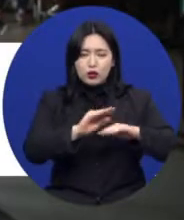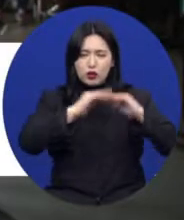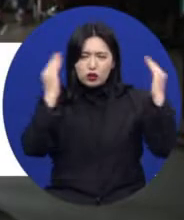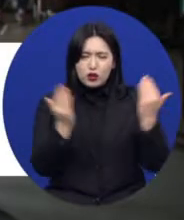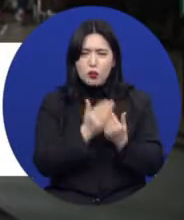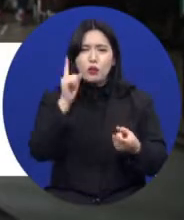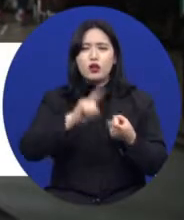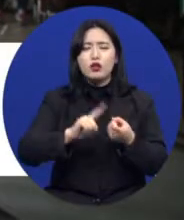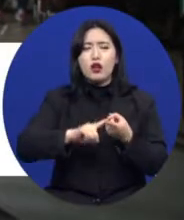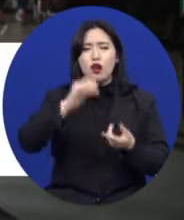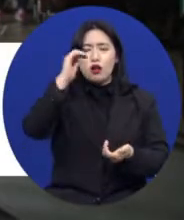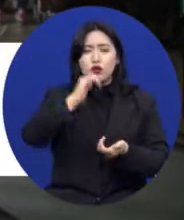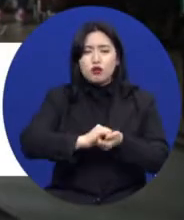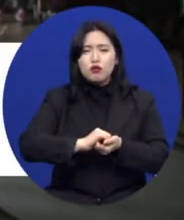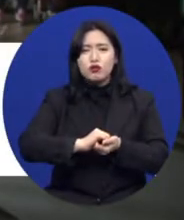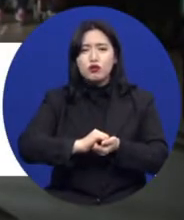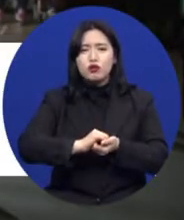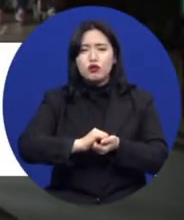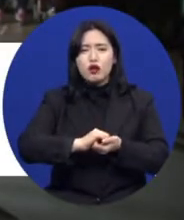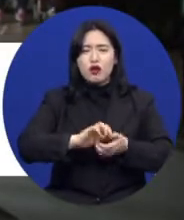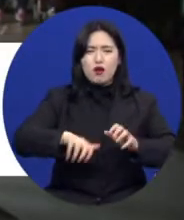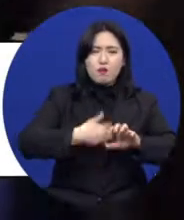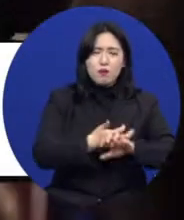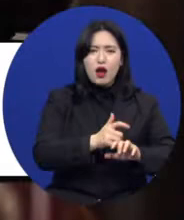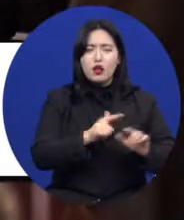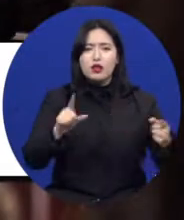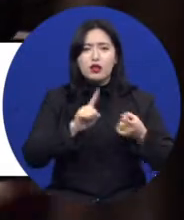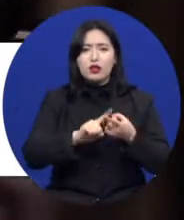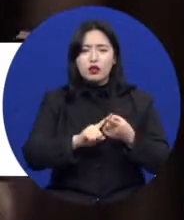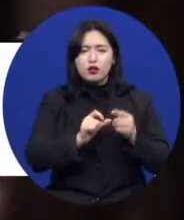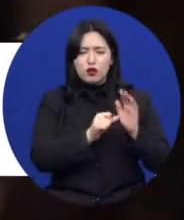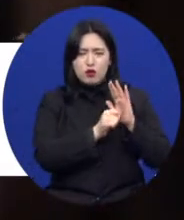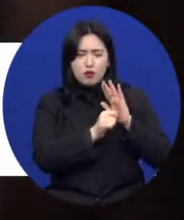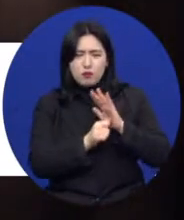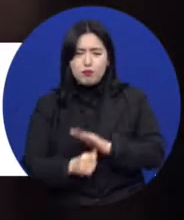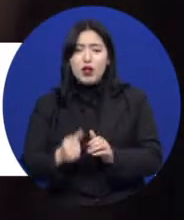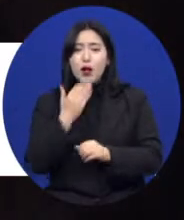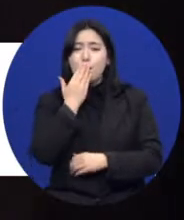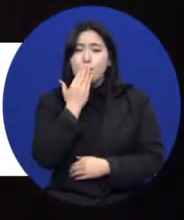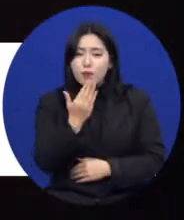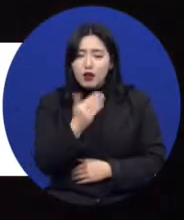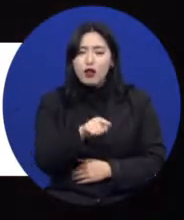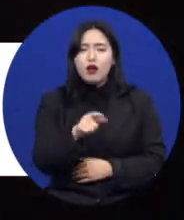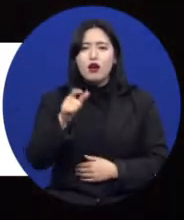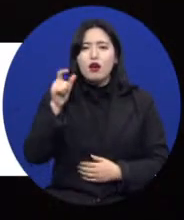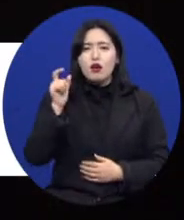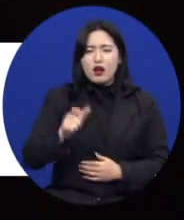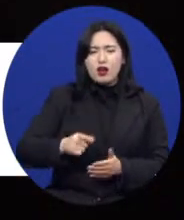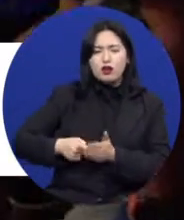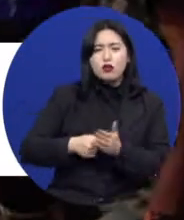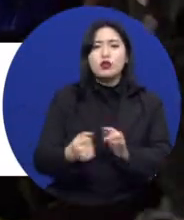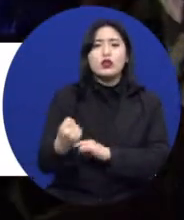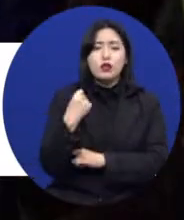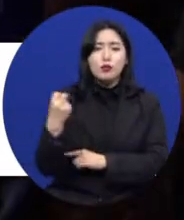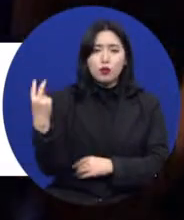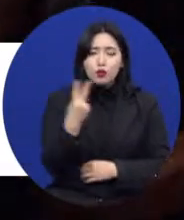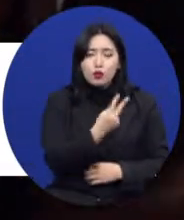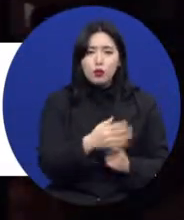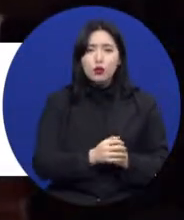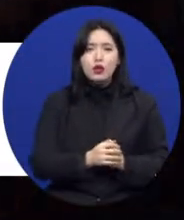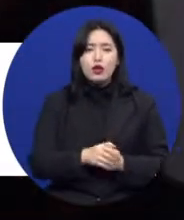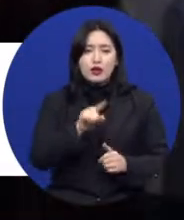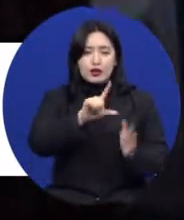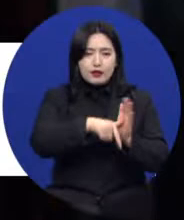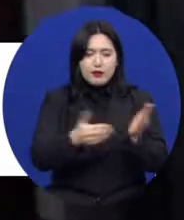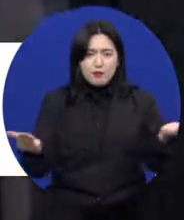대한 규제 혁파, 이런 것들을 묵묵히 감내할 수 있는 아주 강단 있는 추진력, 그리고